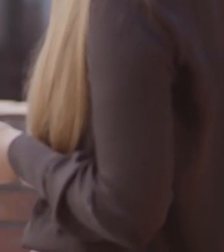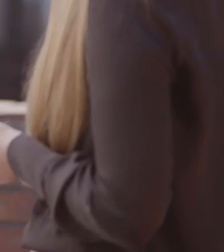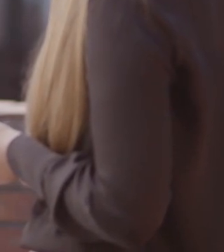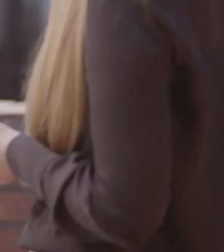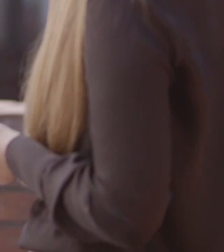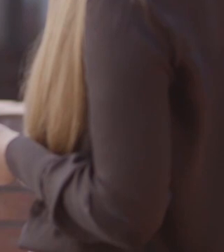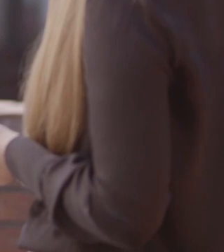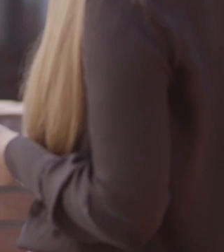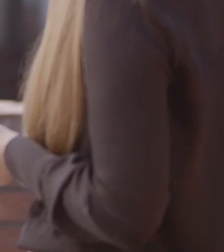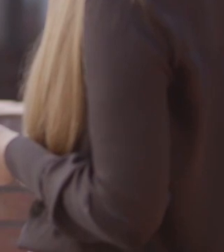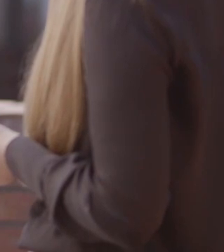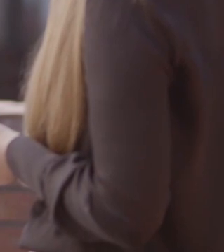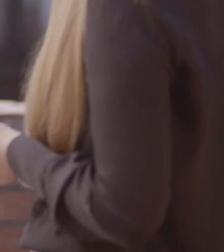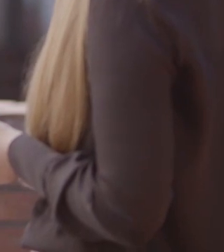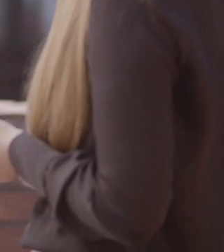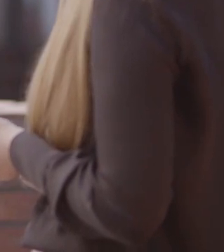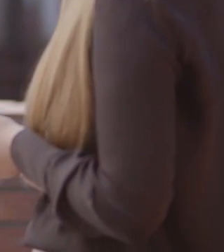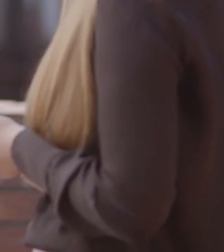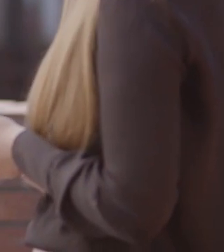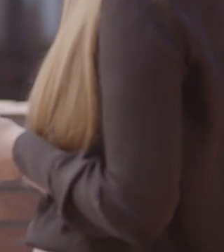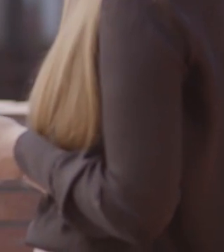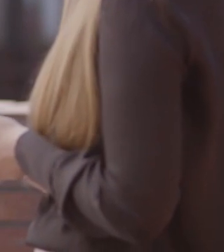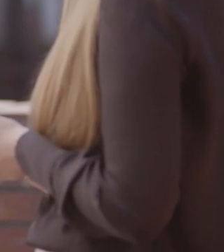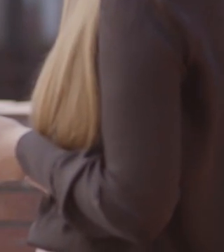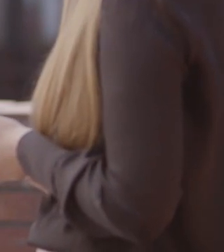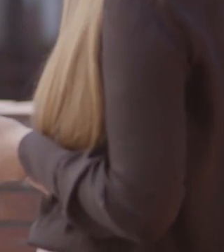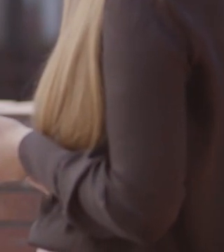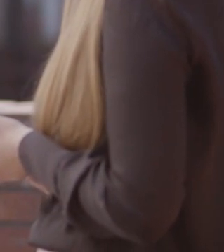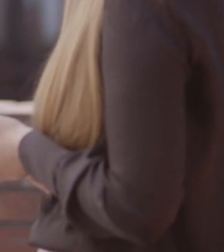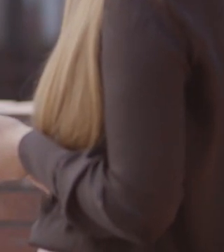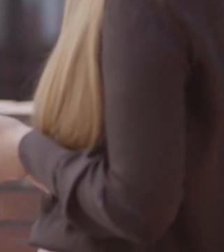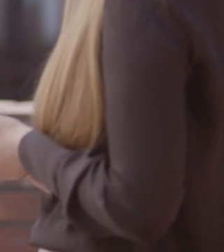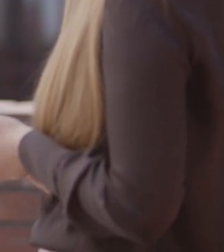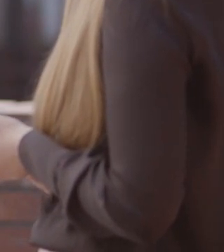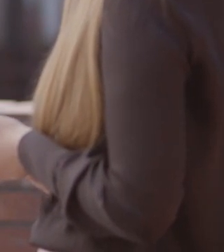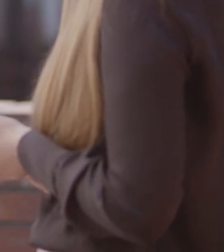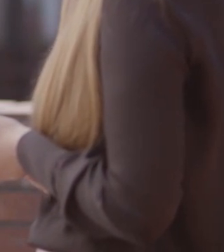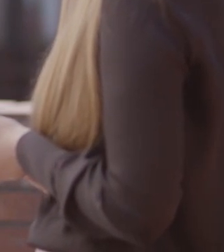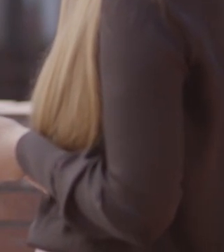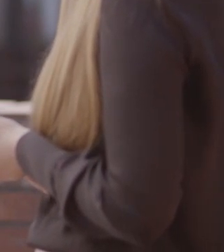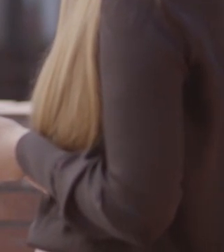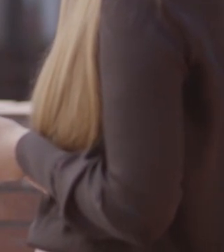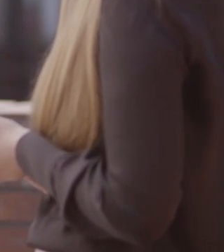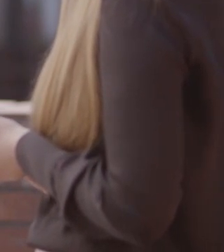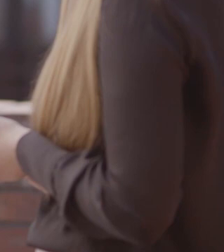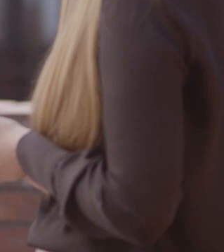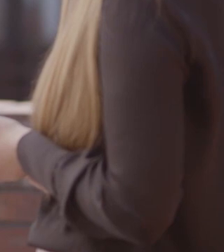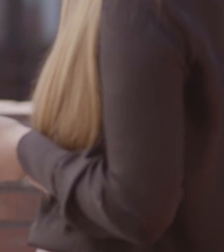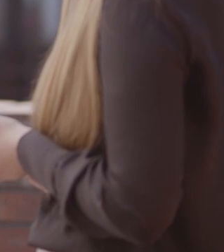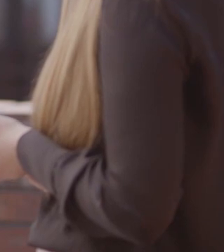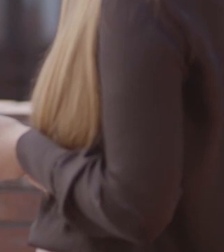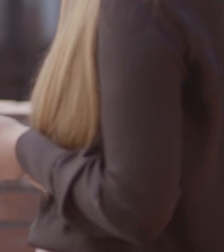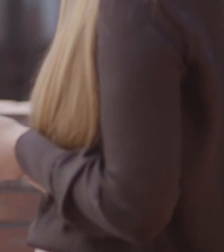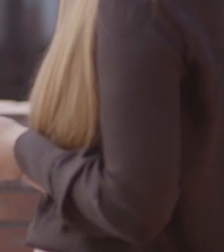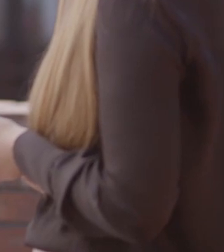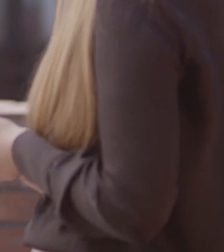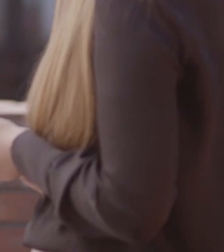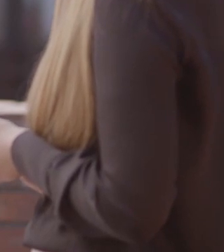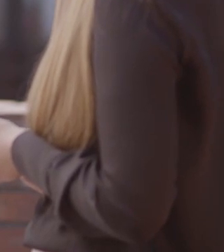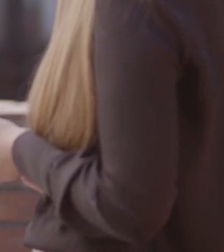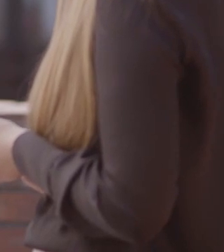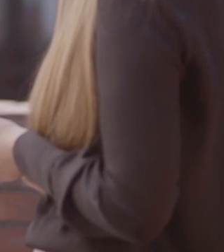także organizacyjnych. Natomiast drugą stroną medalu, o której także dbamy na Uniwersytecie Śląskim, to jest rozwój